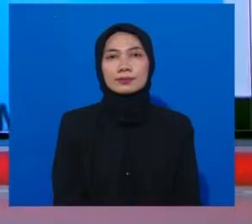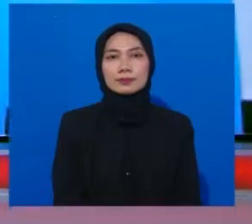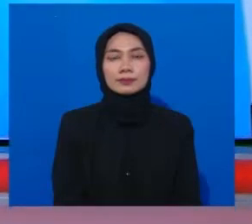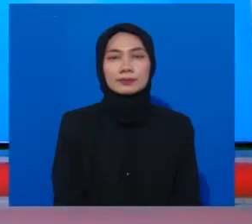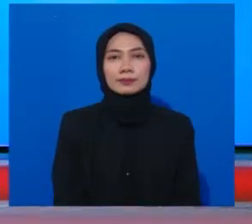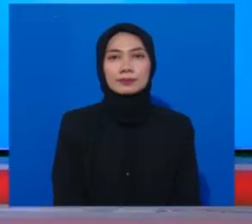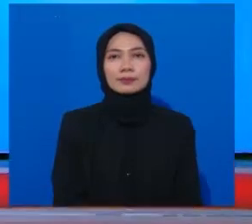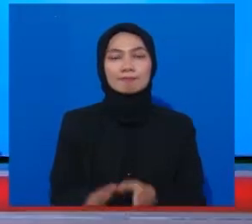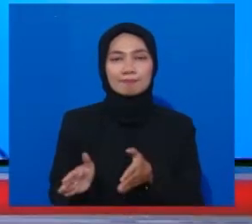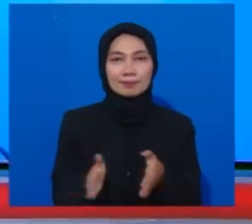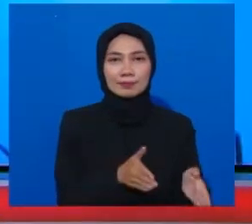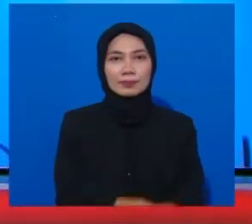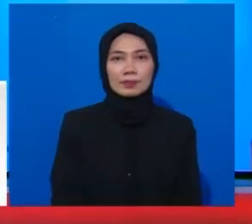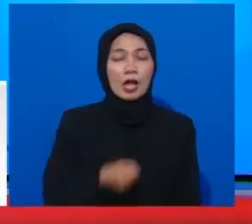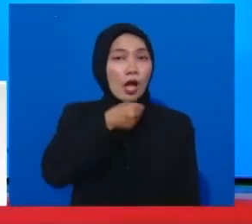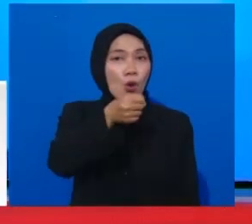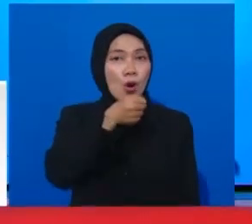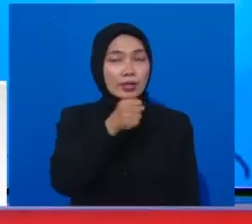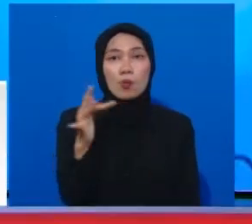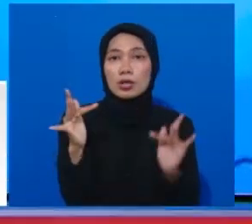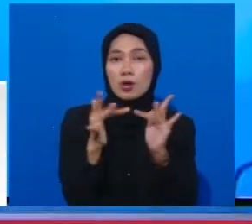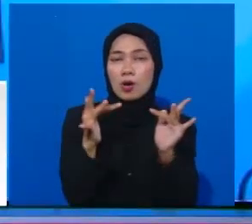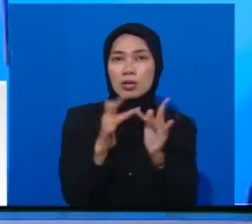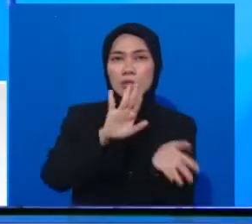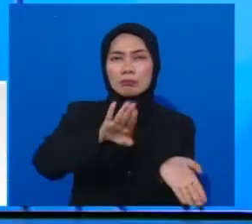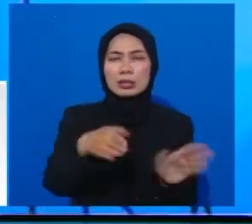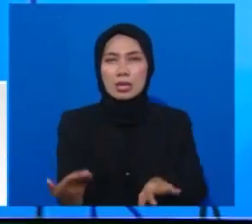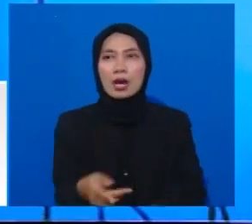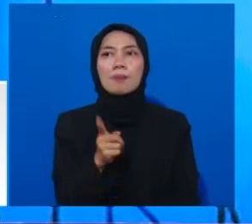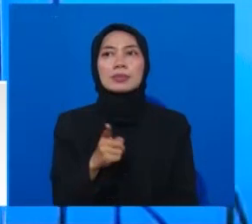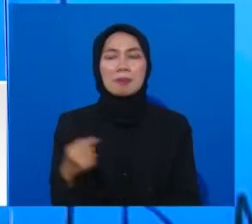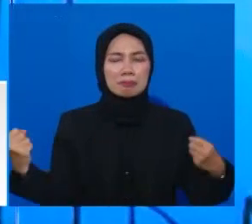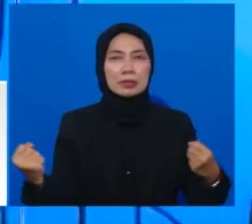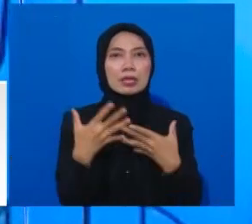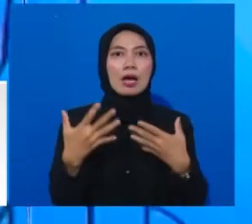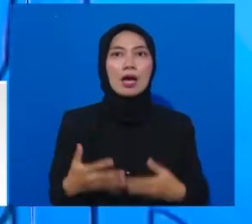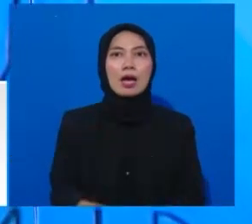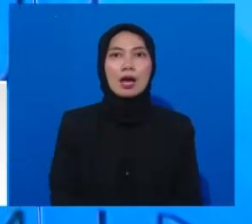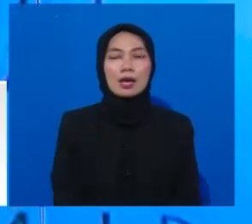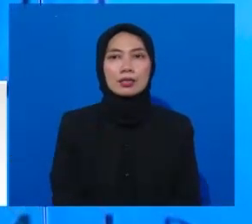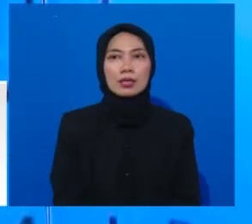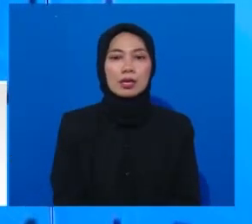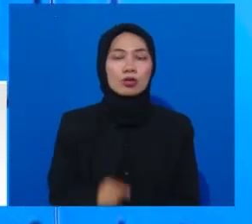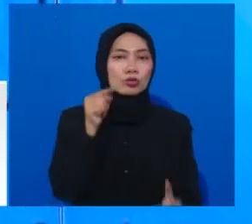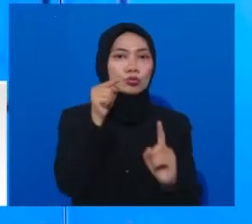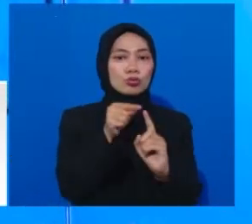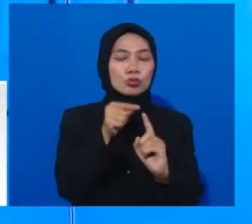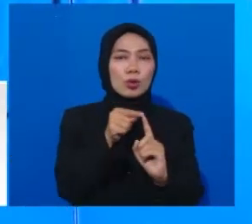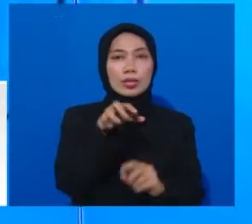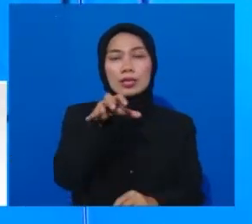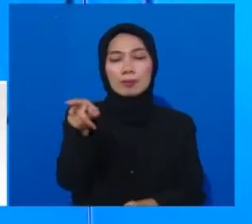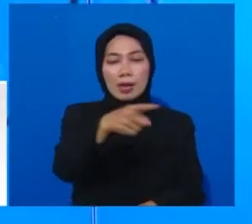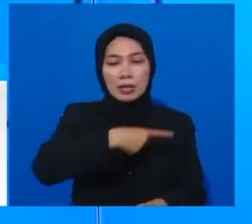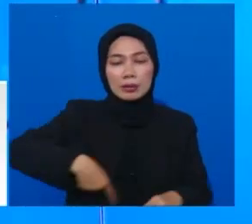Informasi selanjutnya, seorang wartawan media online tewas saat mengalami kecelakaan di jalan menuju lokasi galian pasir dan batu di